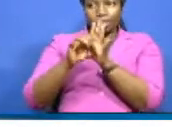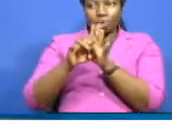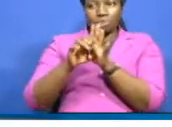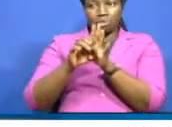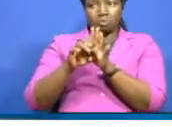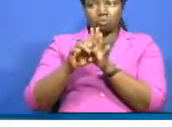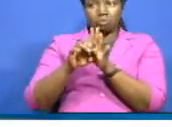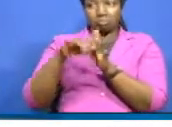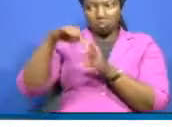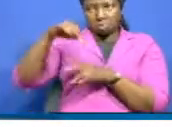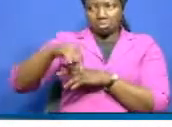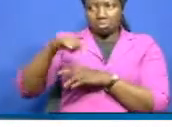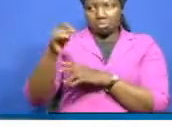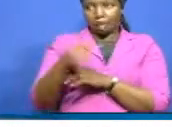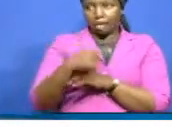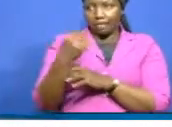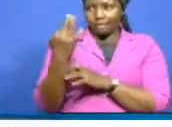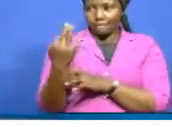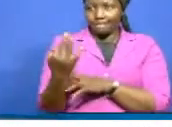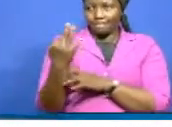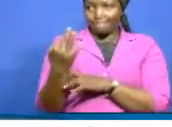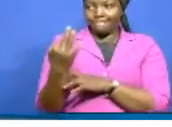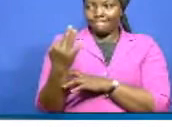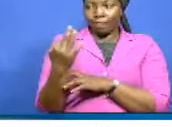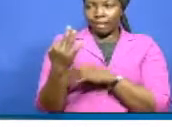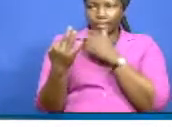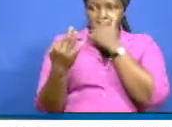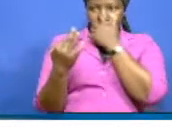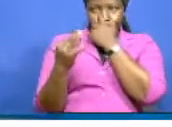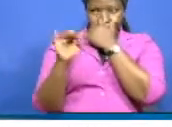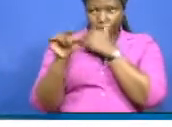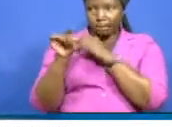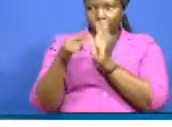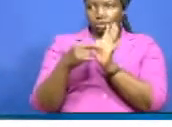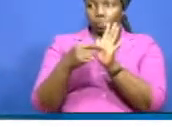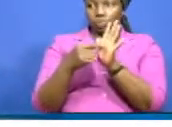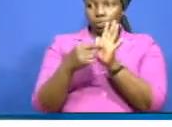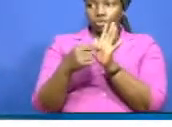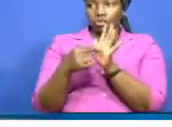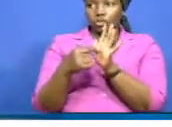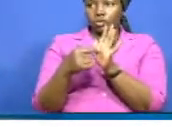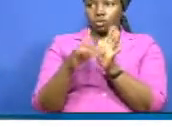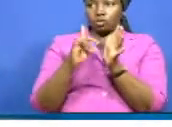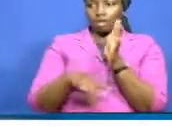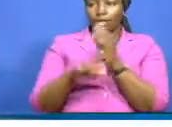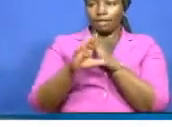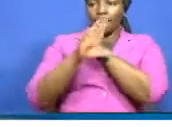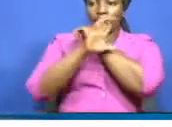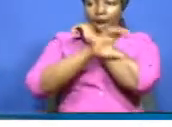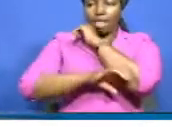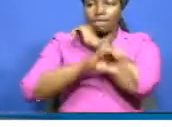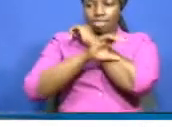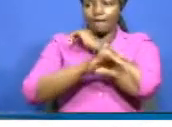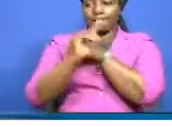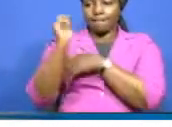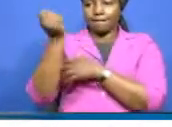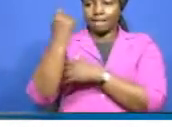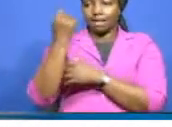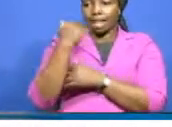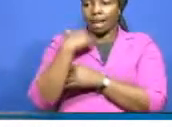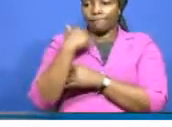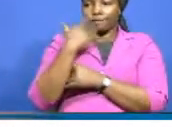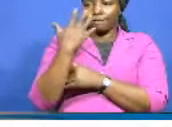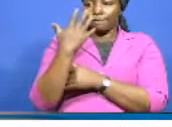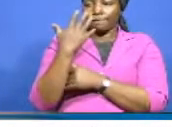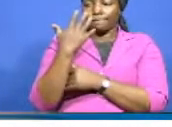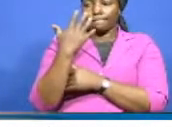najua ni mwezi wa 3 hapo. Hili ni kuashiria kuwa nchi kwanza